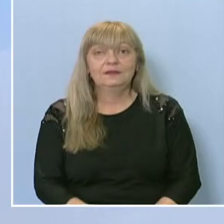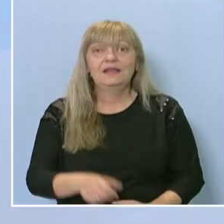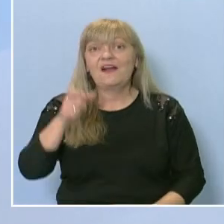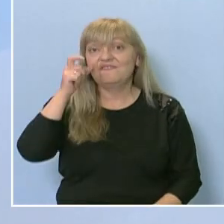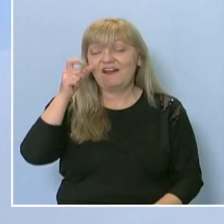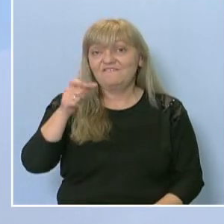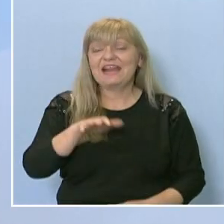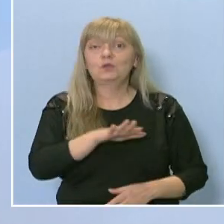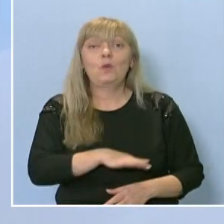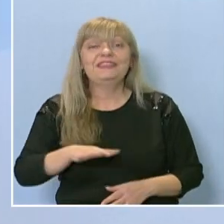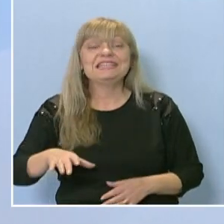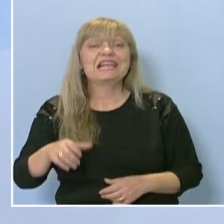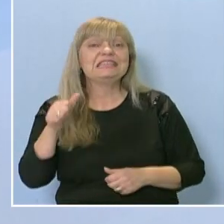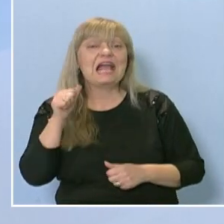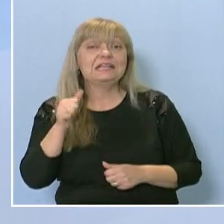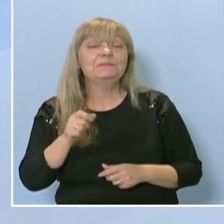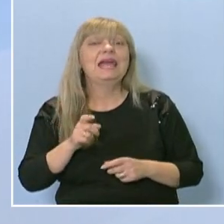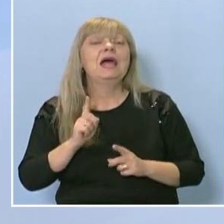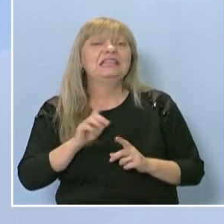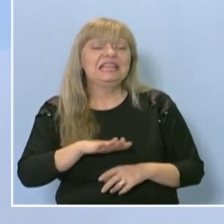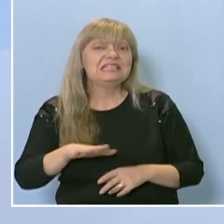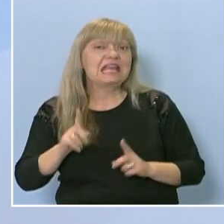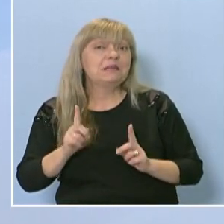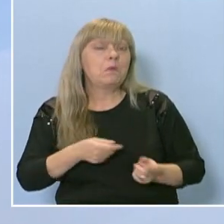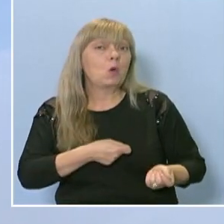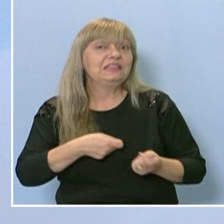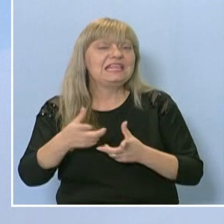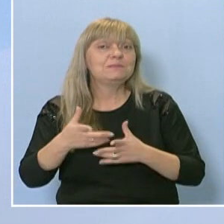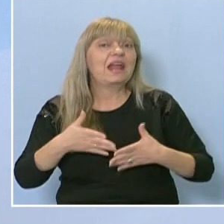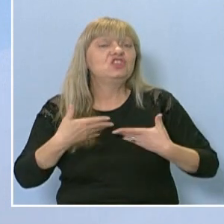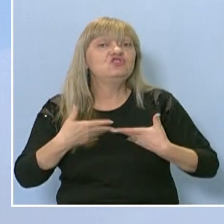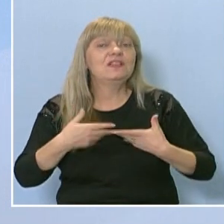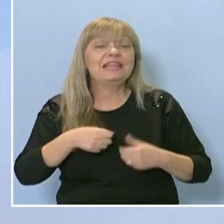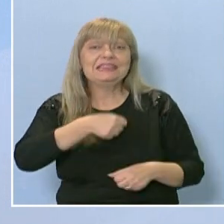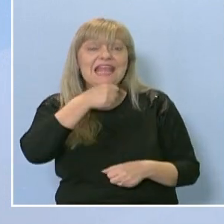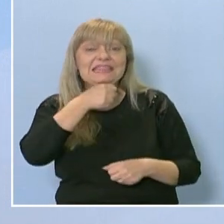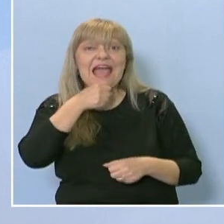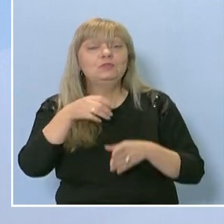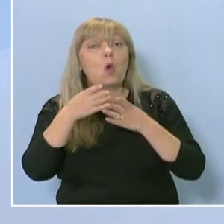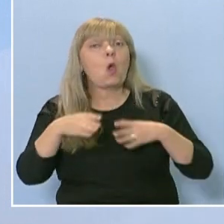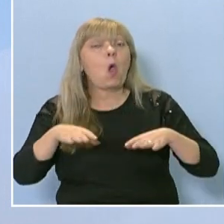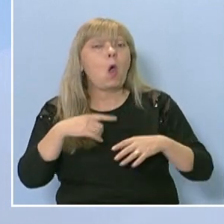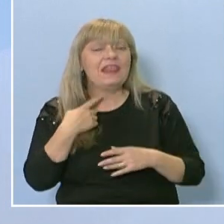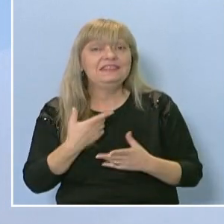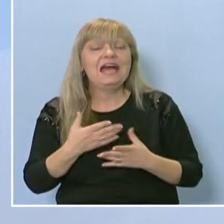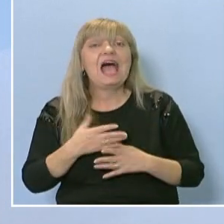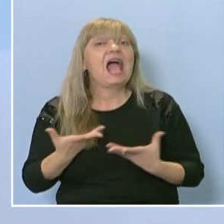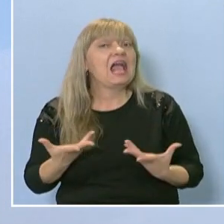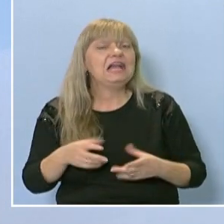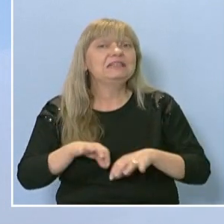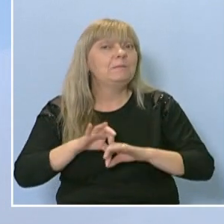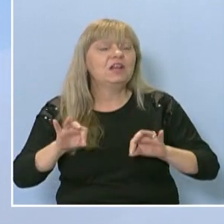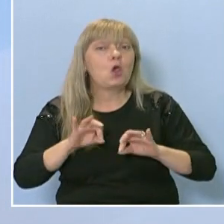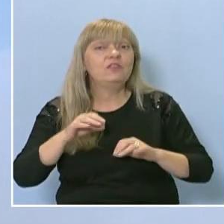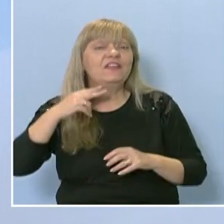Във Варна от детската академия децата могат да изпратят желанията си на дядо Коледа, да се научат как да му приготвят бисквитки, как да